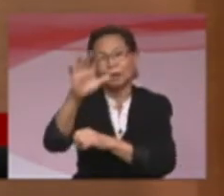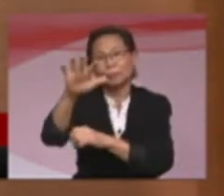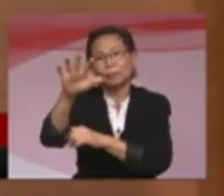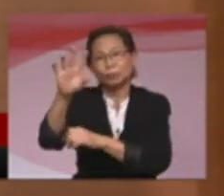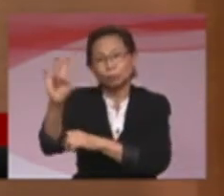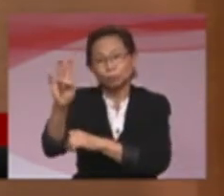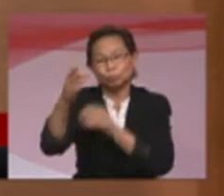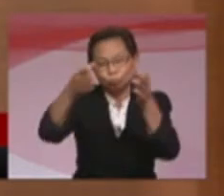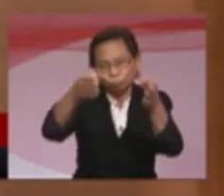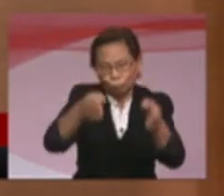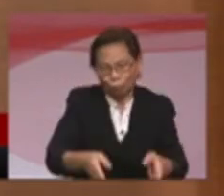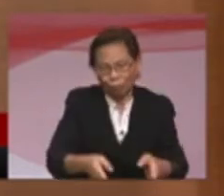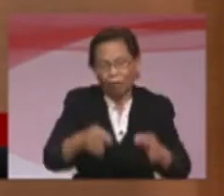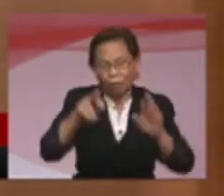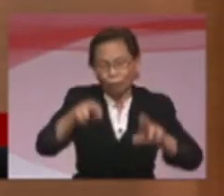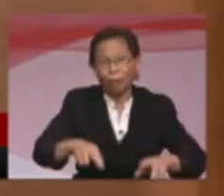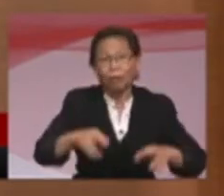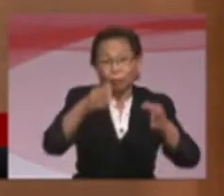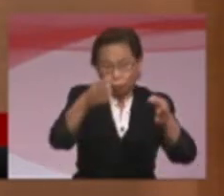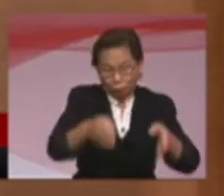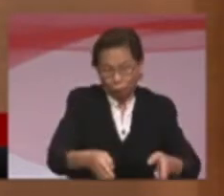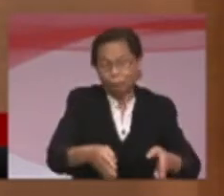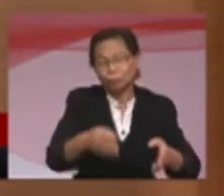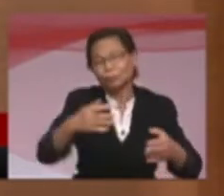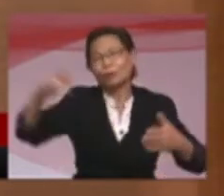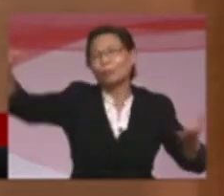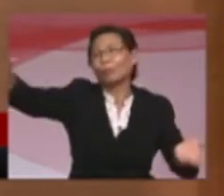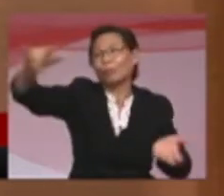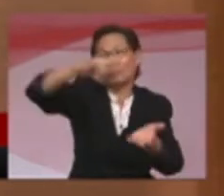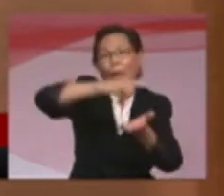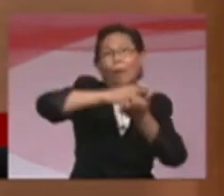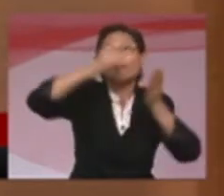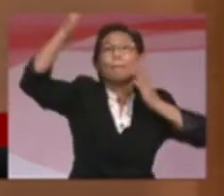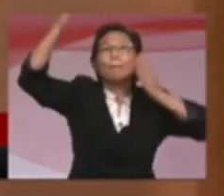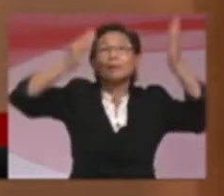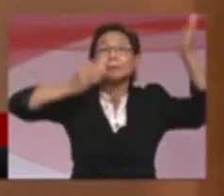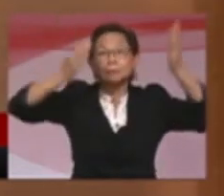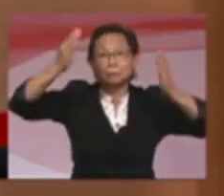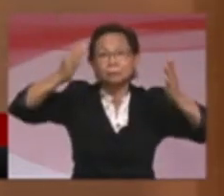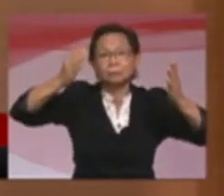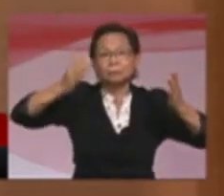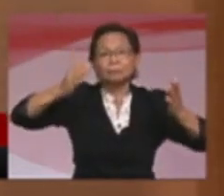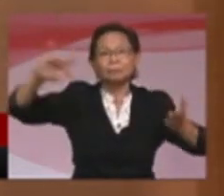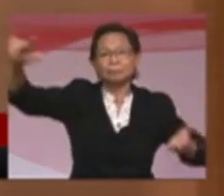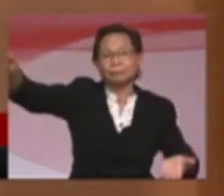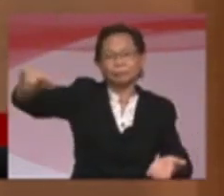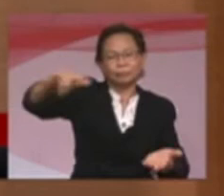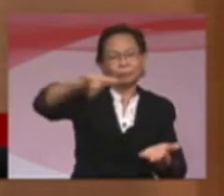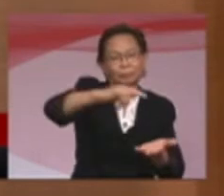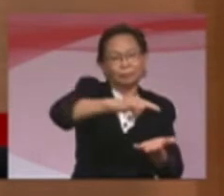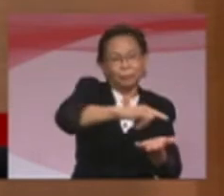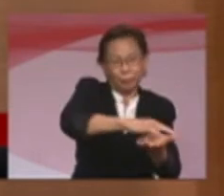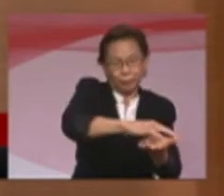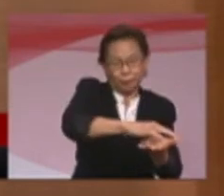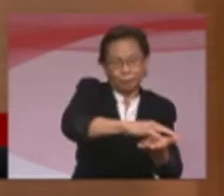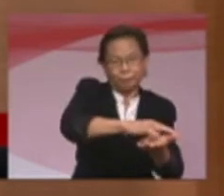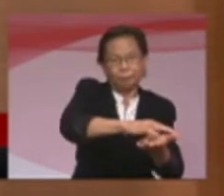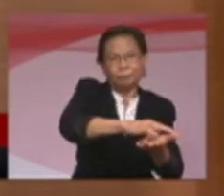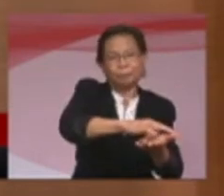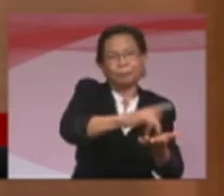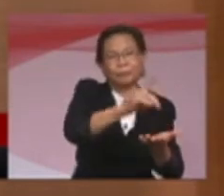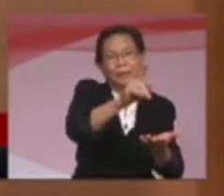23,457 orang rakyat Malaysia telah pulang ke tanah air melalui pintu masuk lapangan